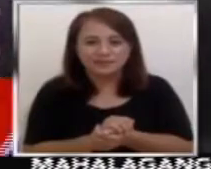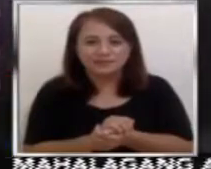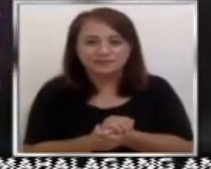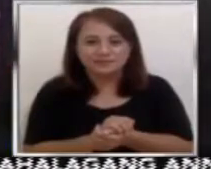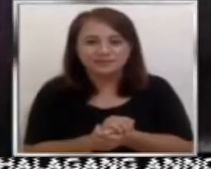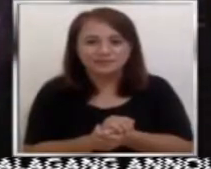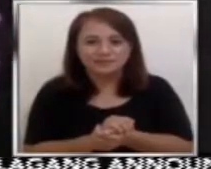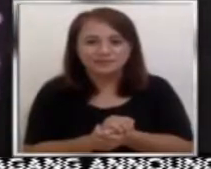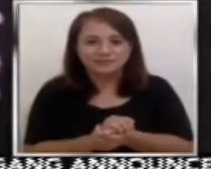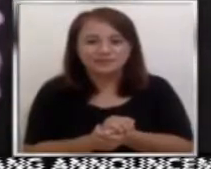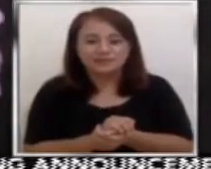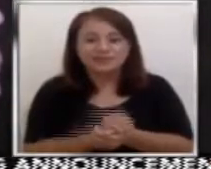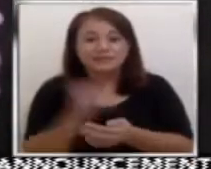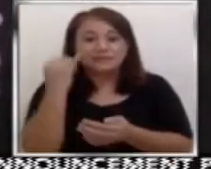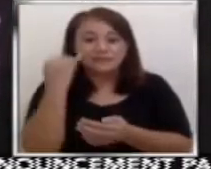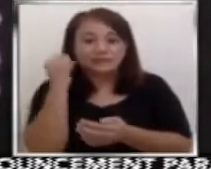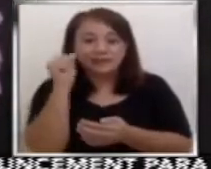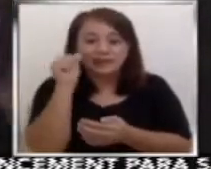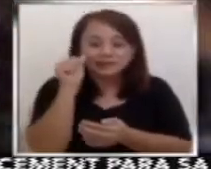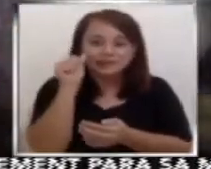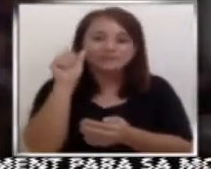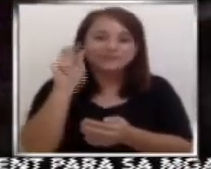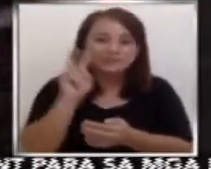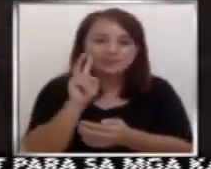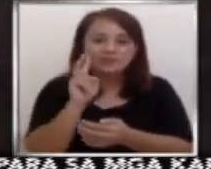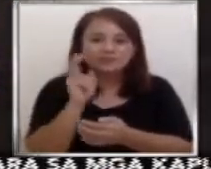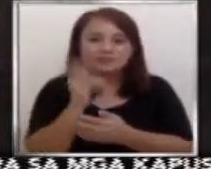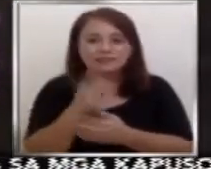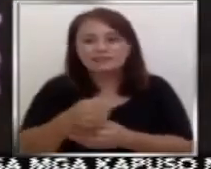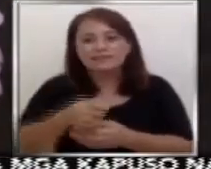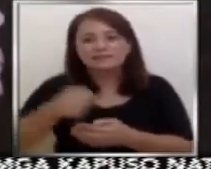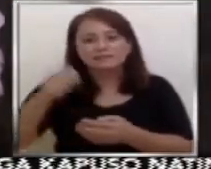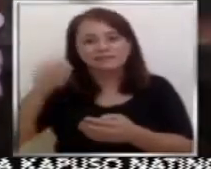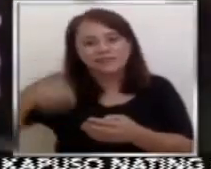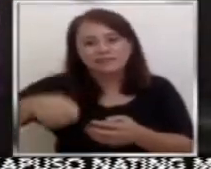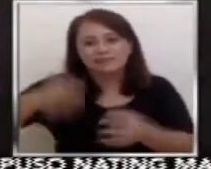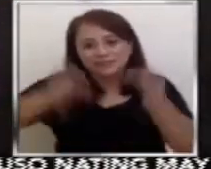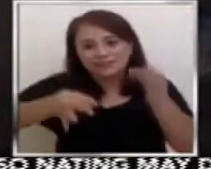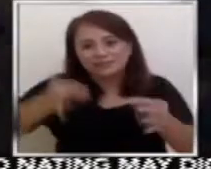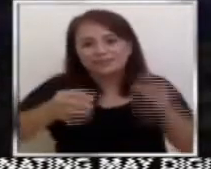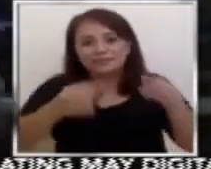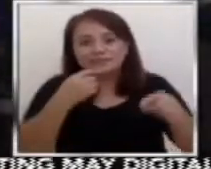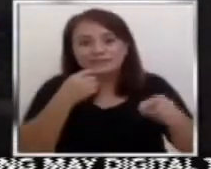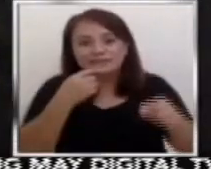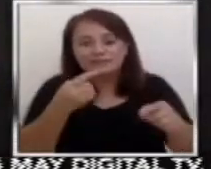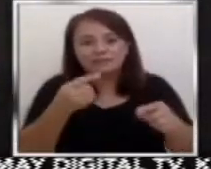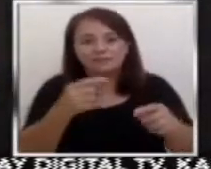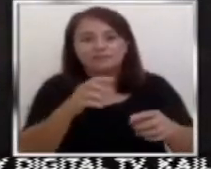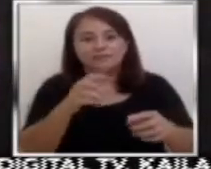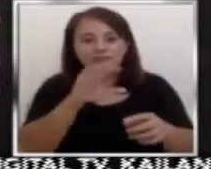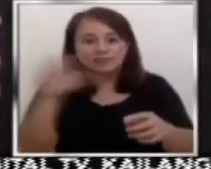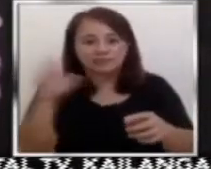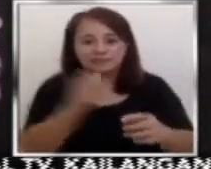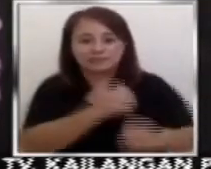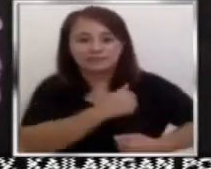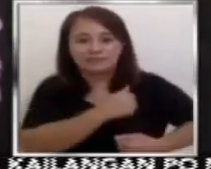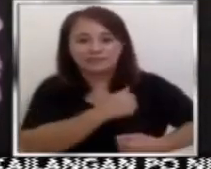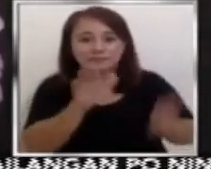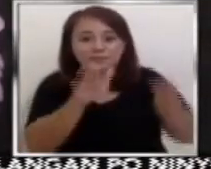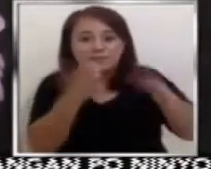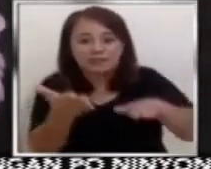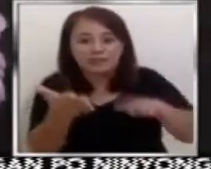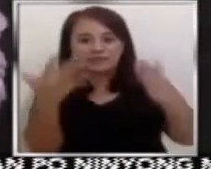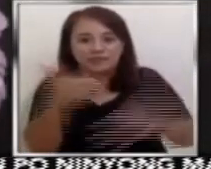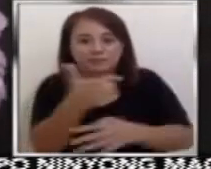Jessica, Atom, Vicky, hustisya ang sinisigaw ng pamilya ni dating Corporal Winston Ragos na namatay matapos barilin ng mga pulis sa